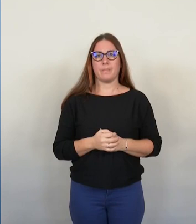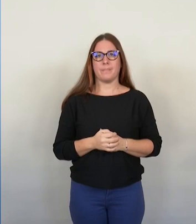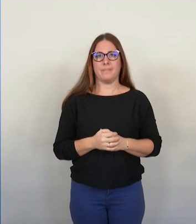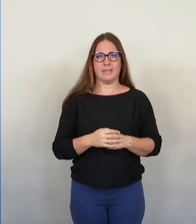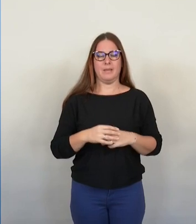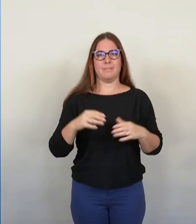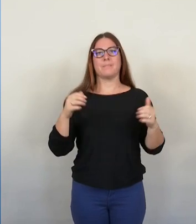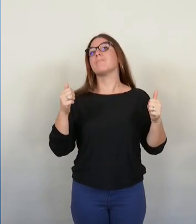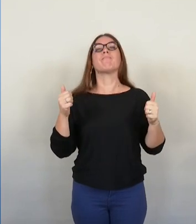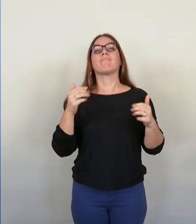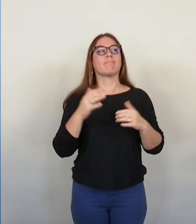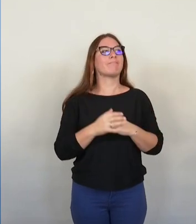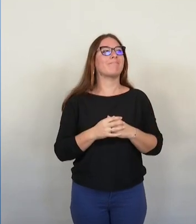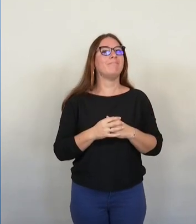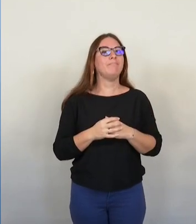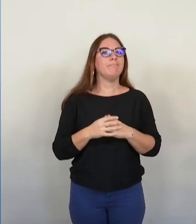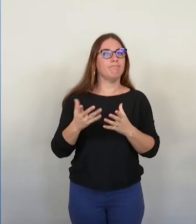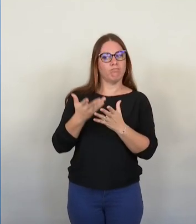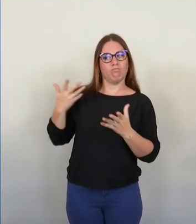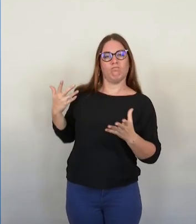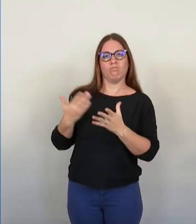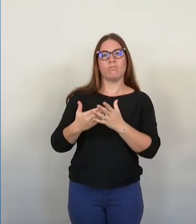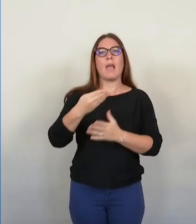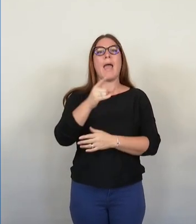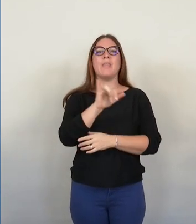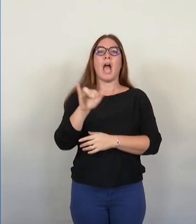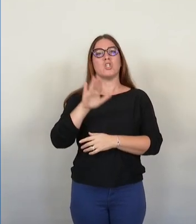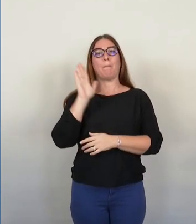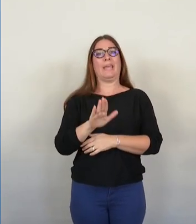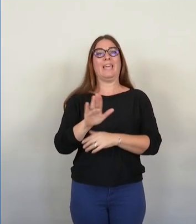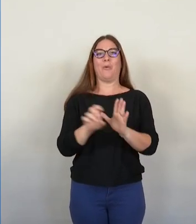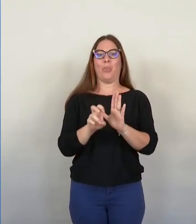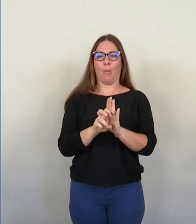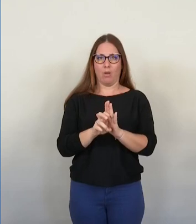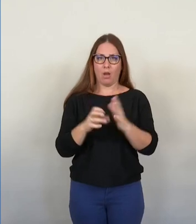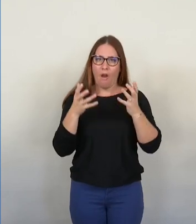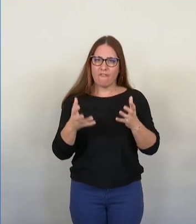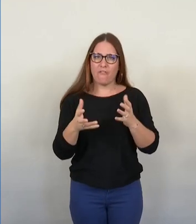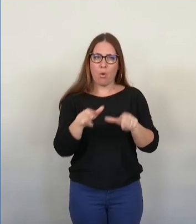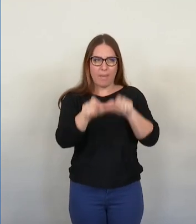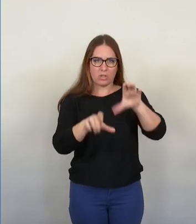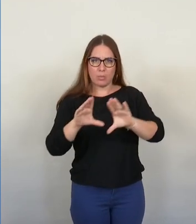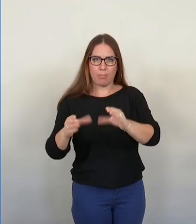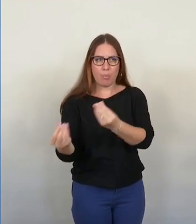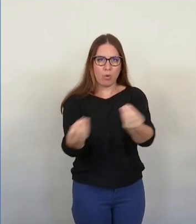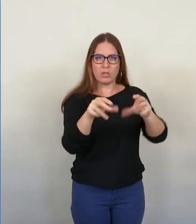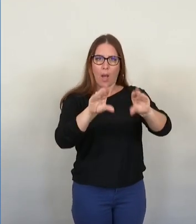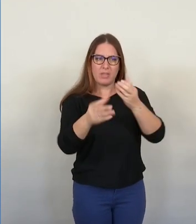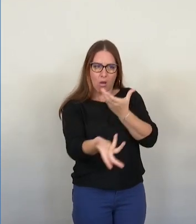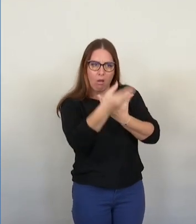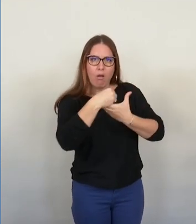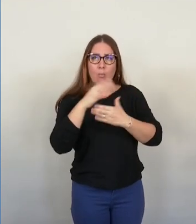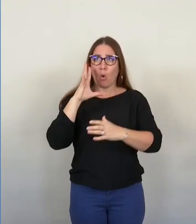évidemment à l'époque la création de de CMDH à la gronobloise l'idée c'était l'implication des habitants faire en sorte que les habitants puissent avoir un lieu